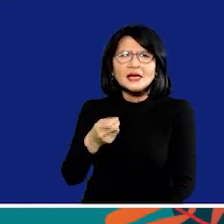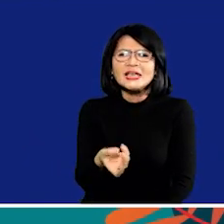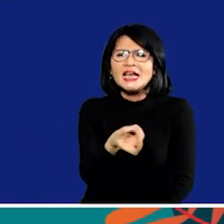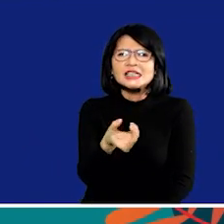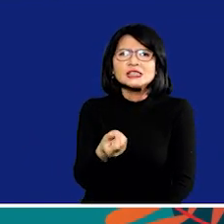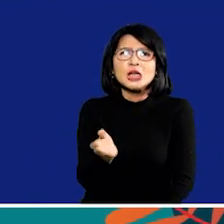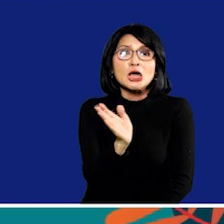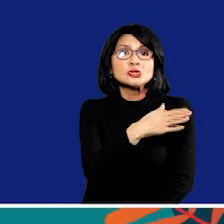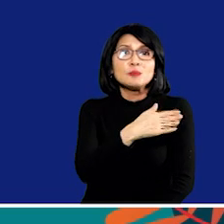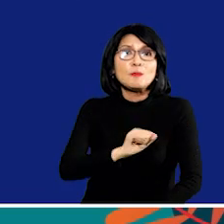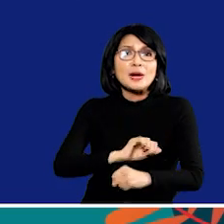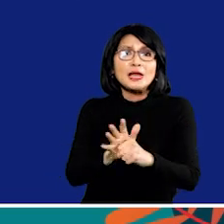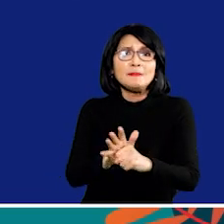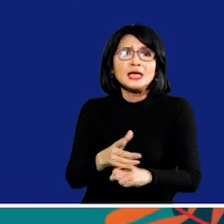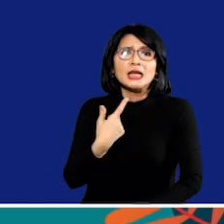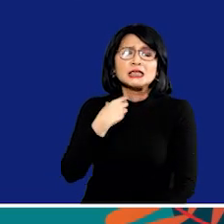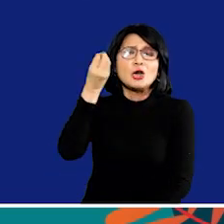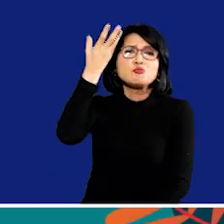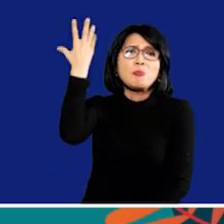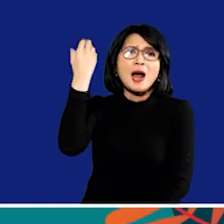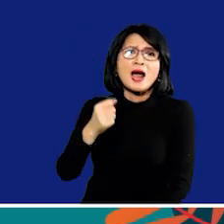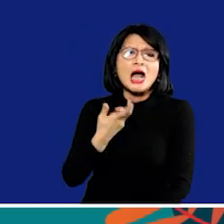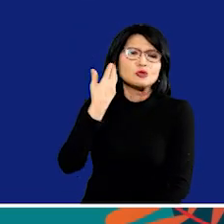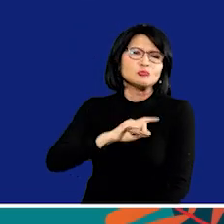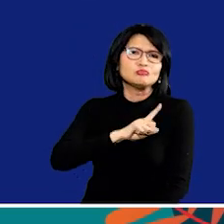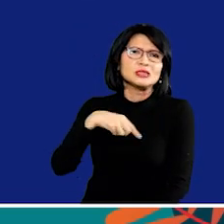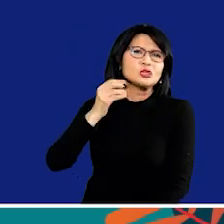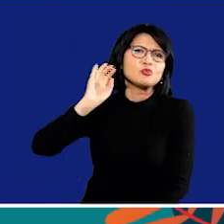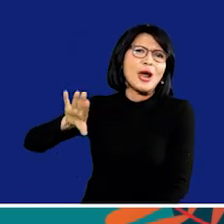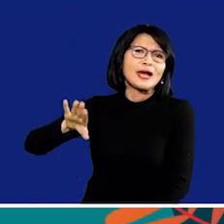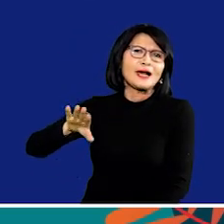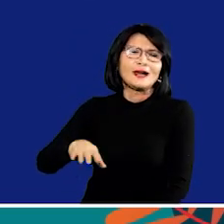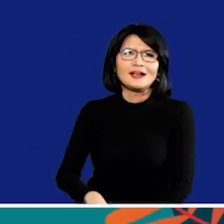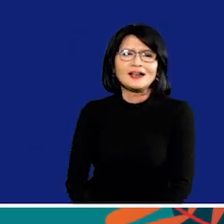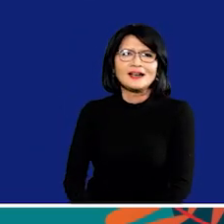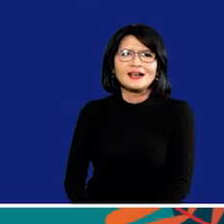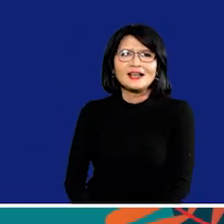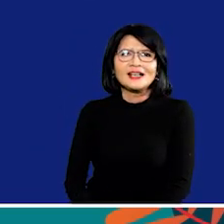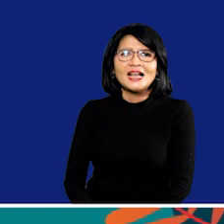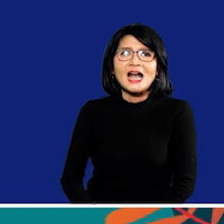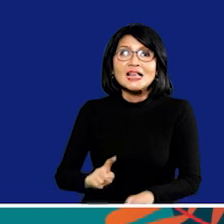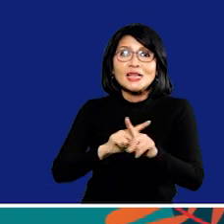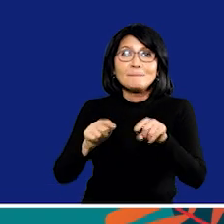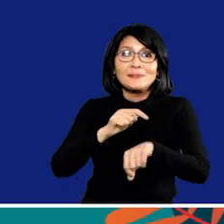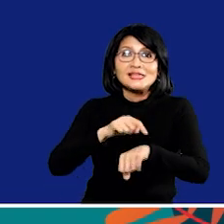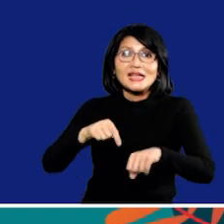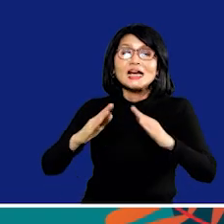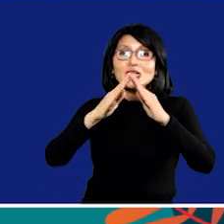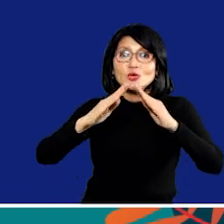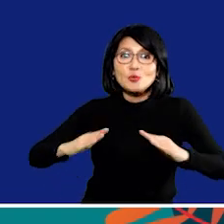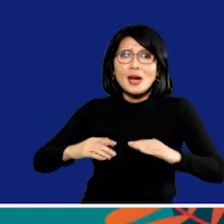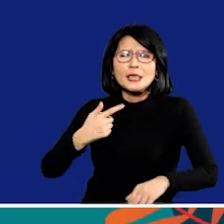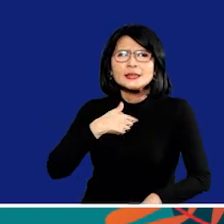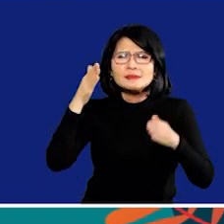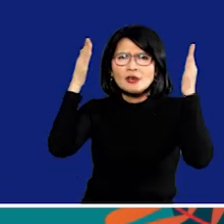yang mungkin sebelum masa pandemi itu kita sempat lupakan atau sempat kita abaikan ya keberadaannya. Namun sekarang mungkin kita